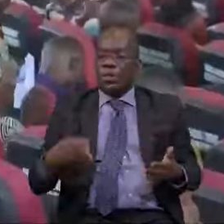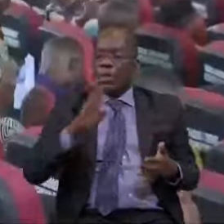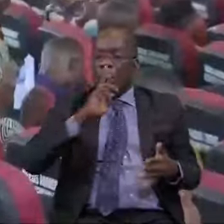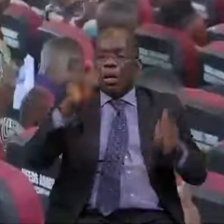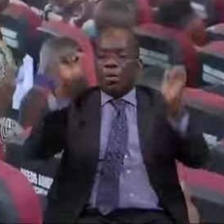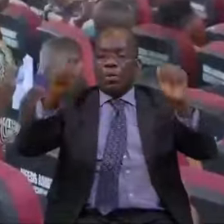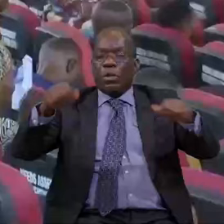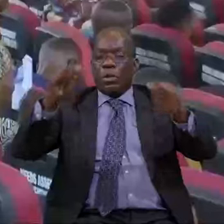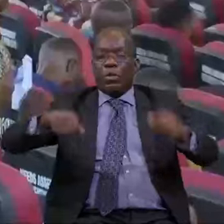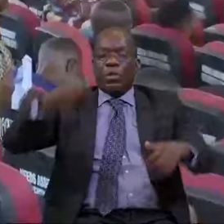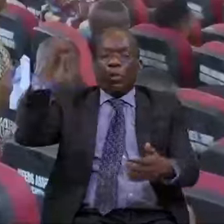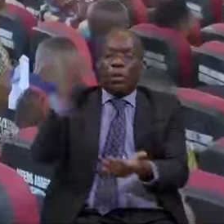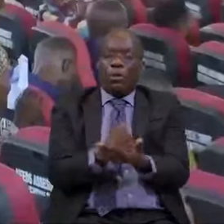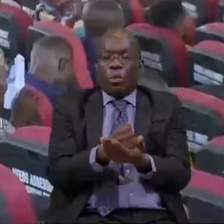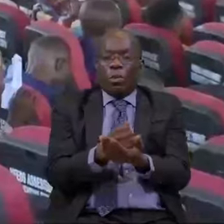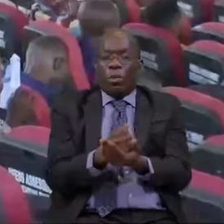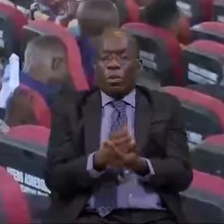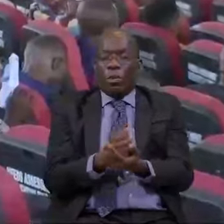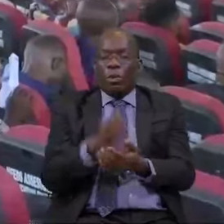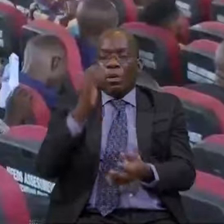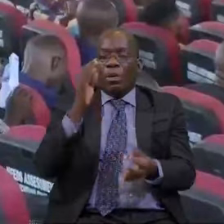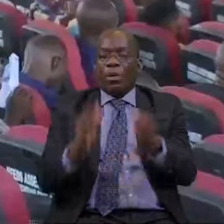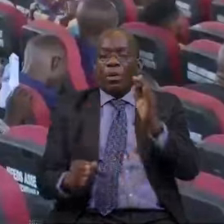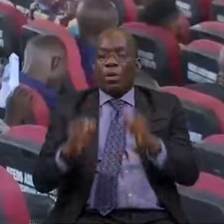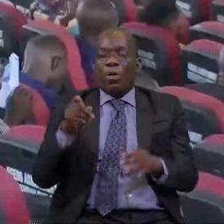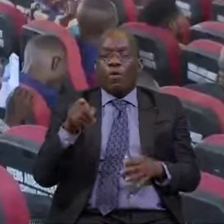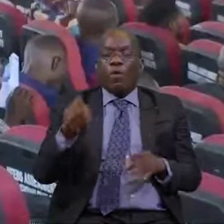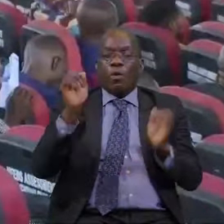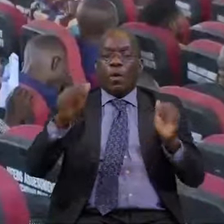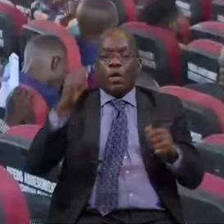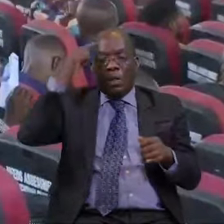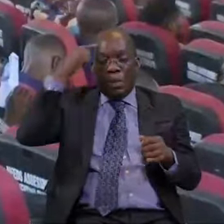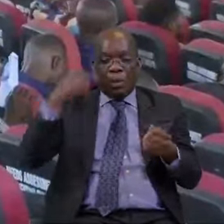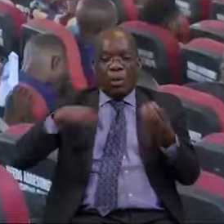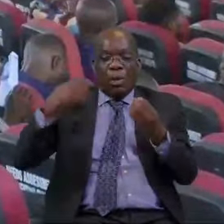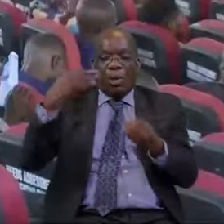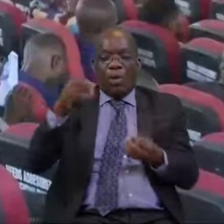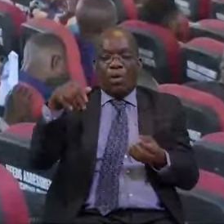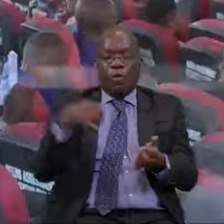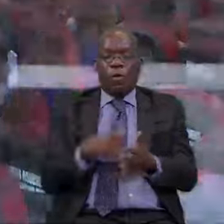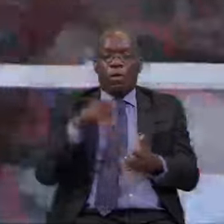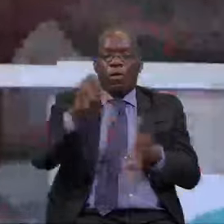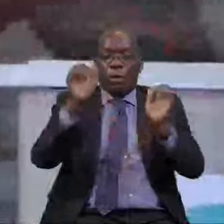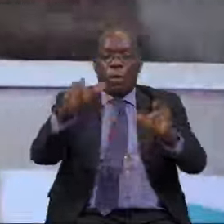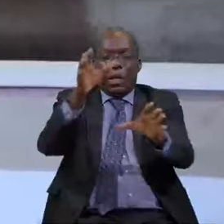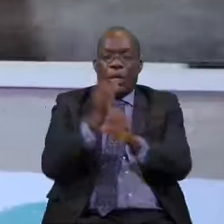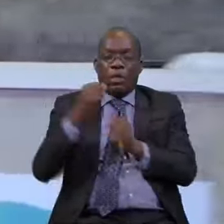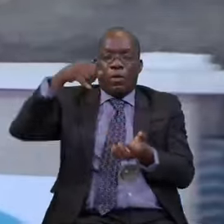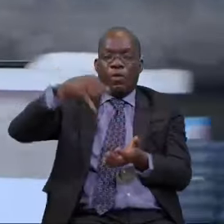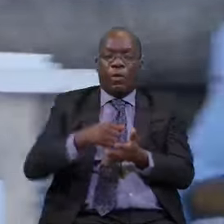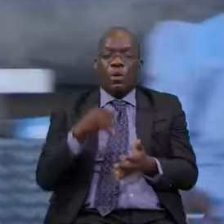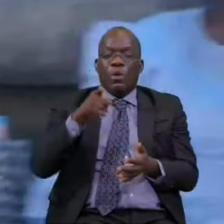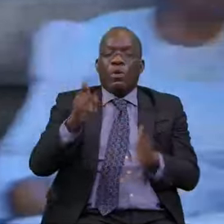possible à Dieu. Si vous pouvez y penser, vous pouvez le réaliser. Si vous